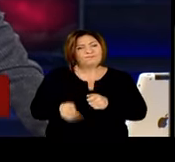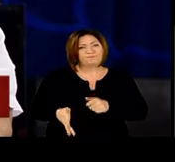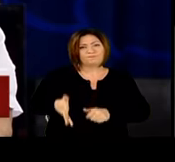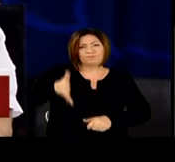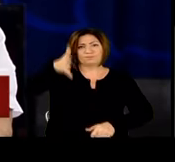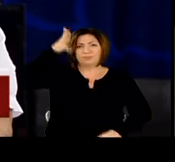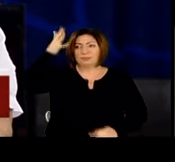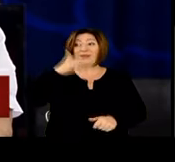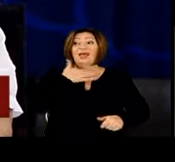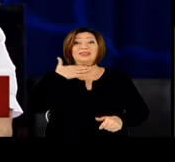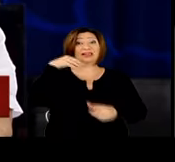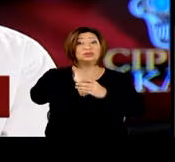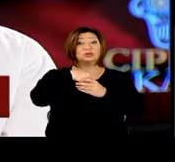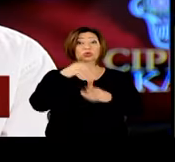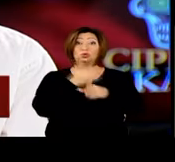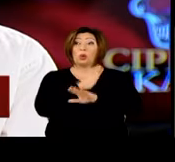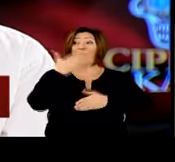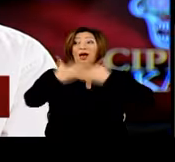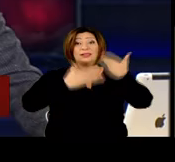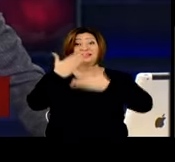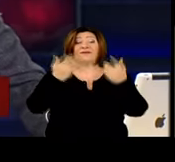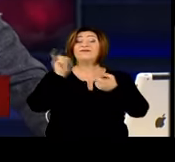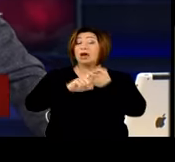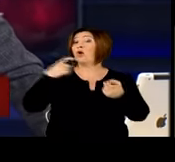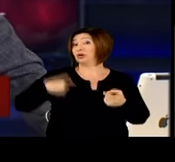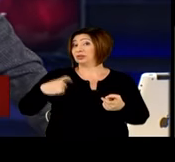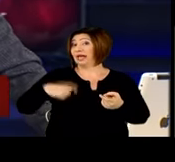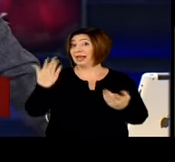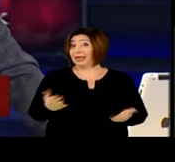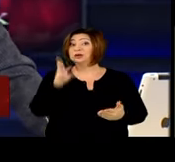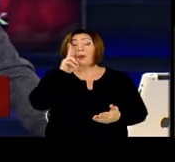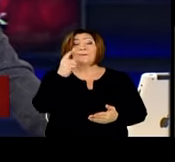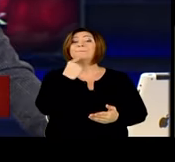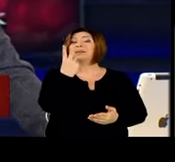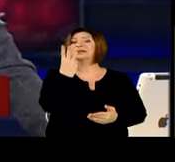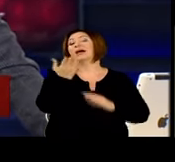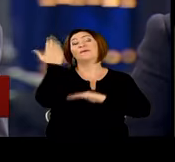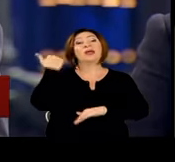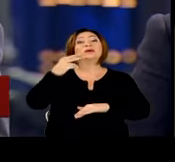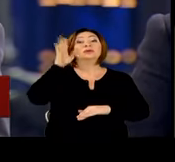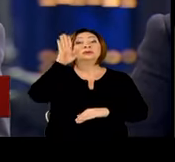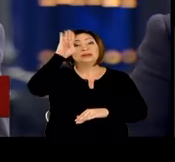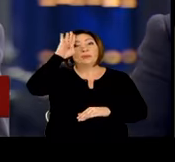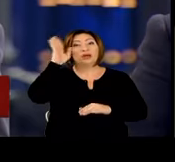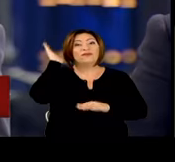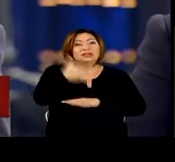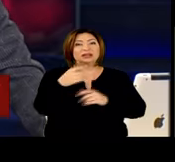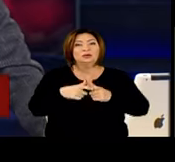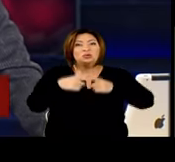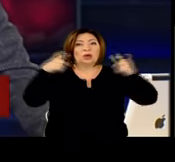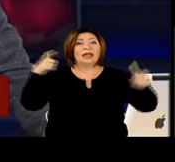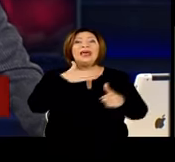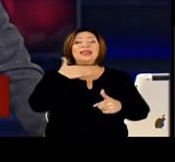etle ilgili doğru tarifleri yapabilen ve özellikle son birkaç yıldır İstanbul'da gittikçe artan